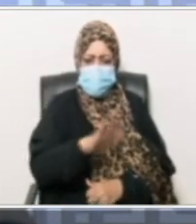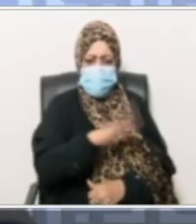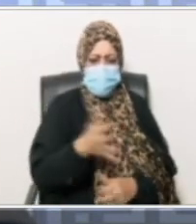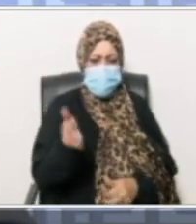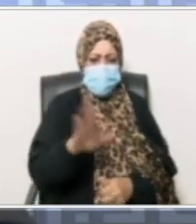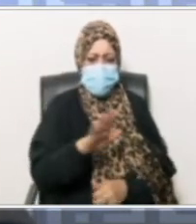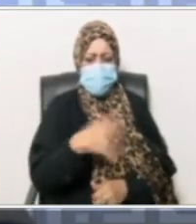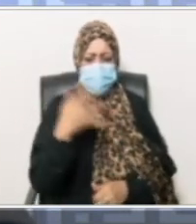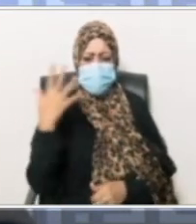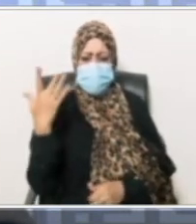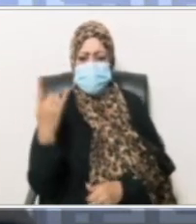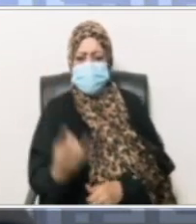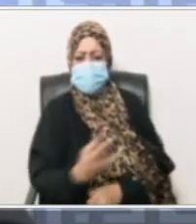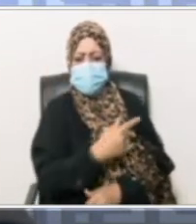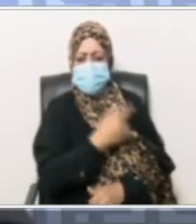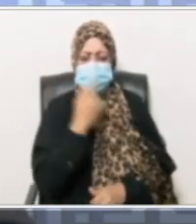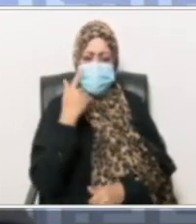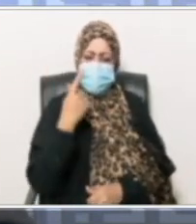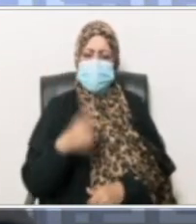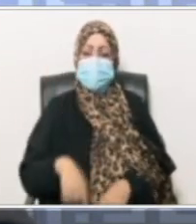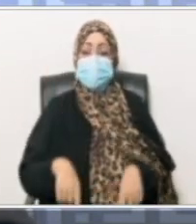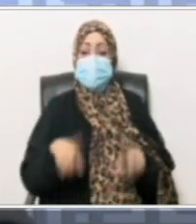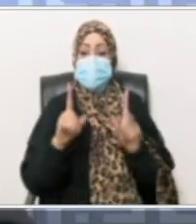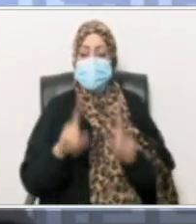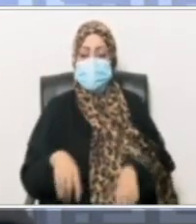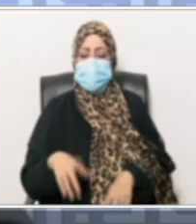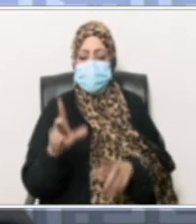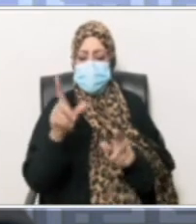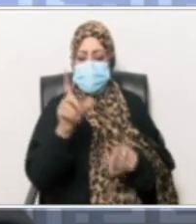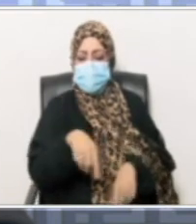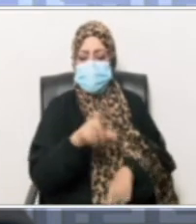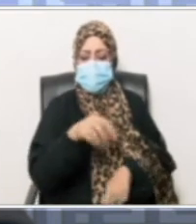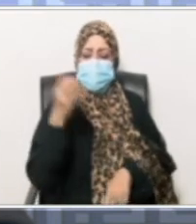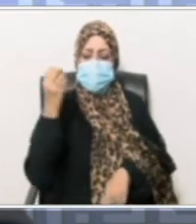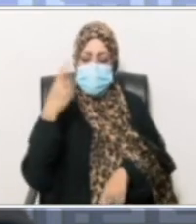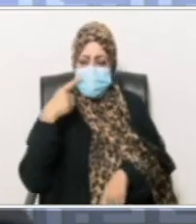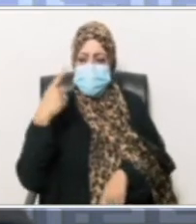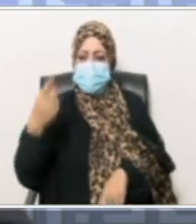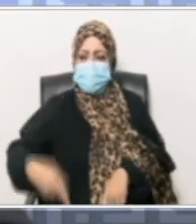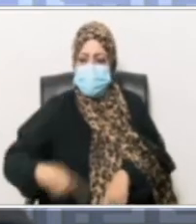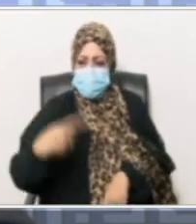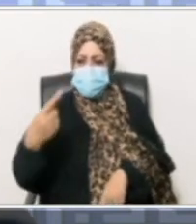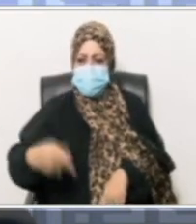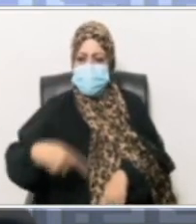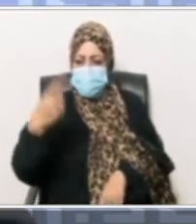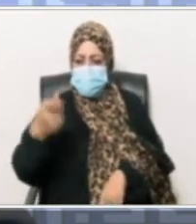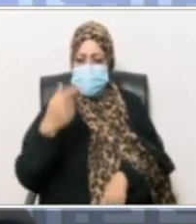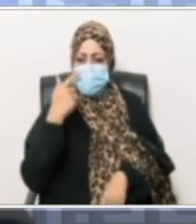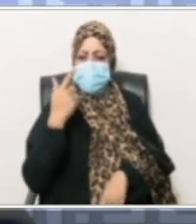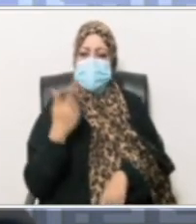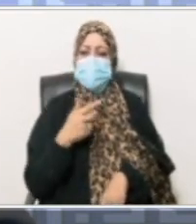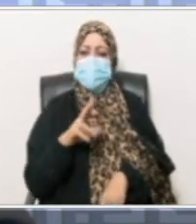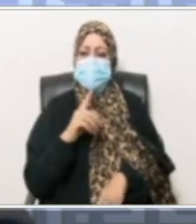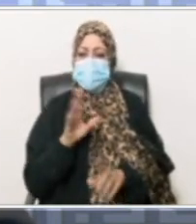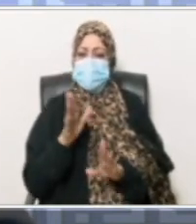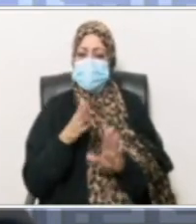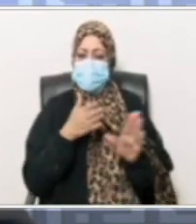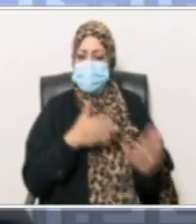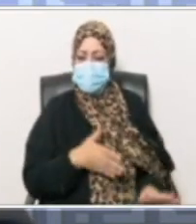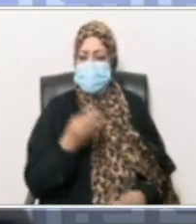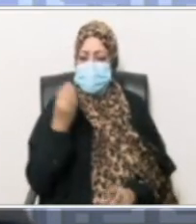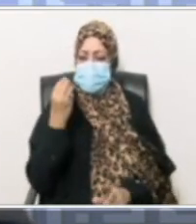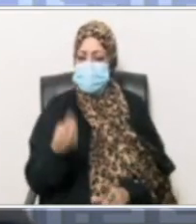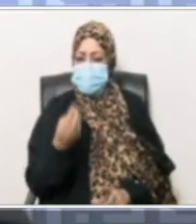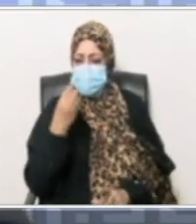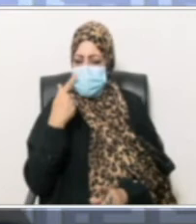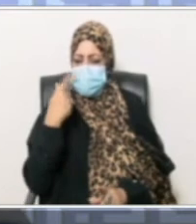المقابر التي في بنغازي التي لم يتتبعها أحد بعد، ولولا النصر الذي من الله عز